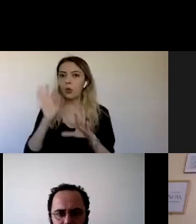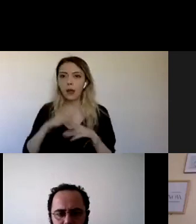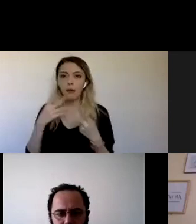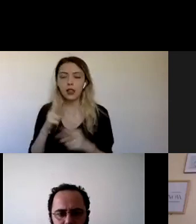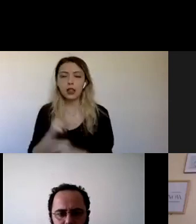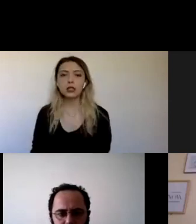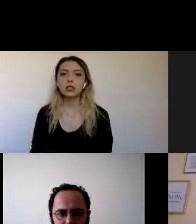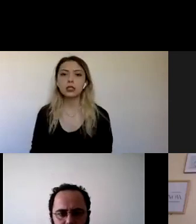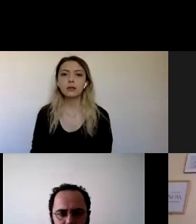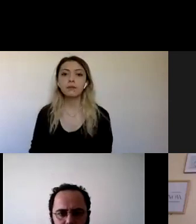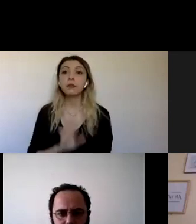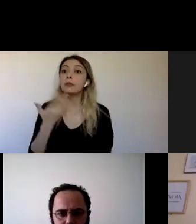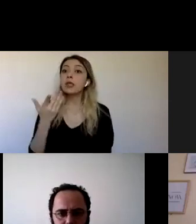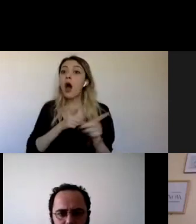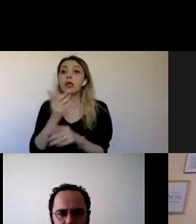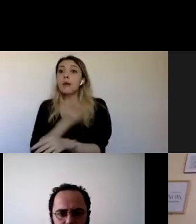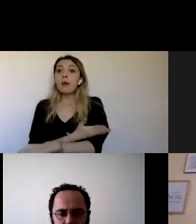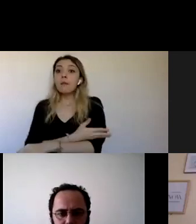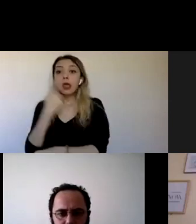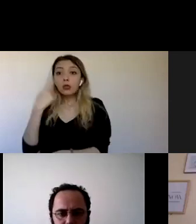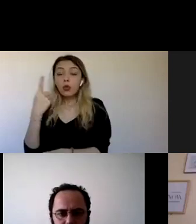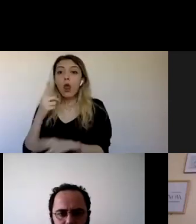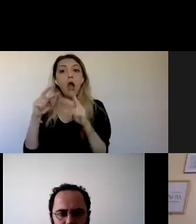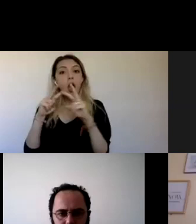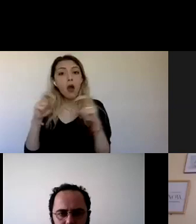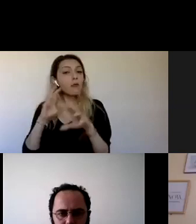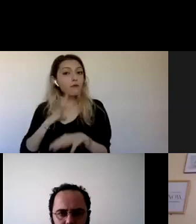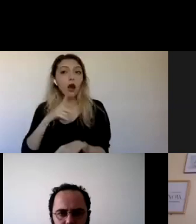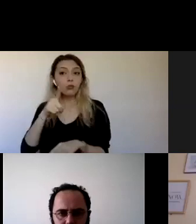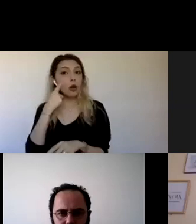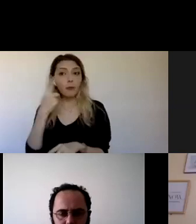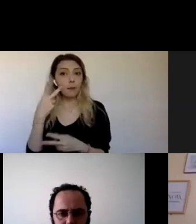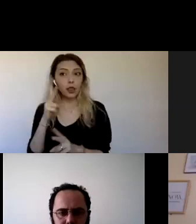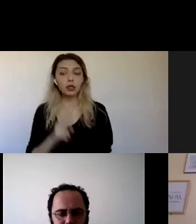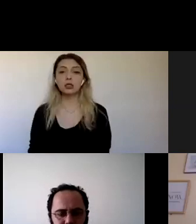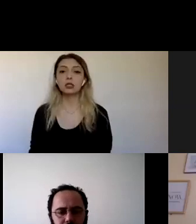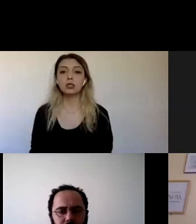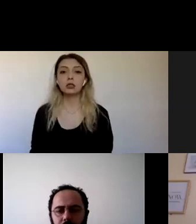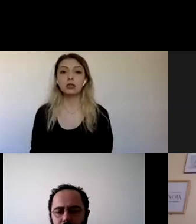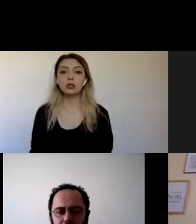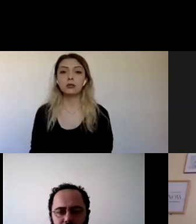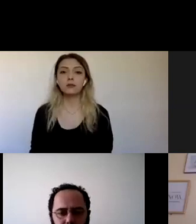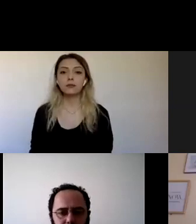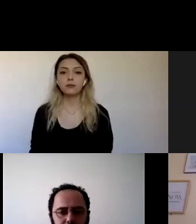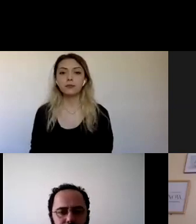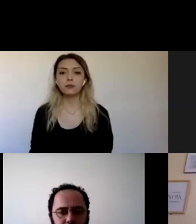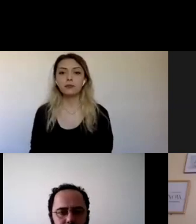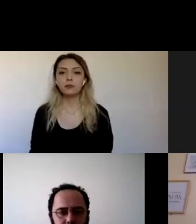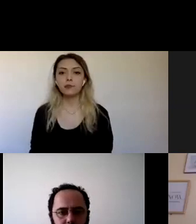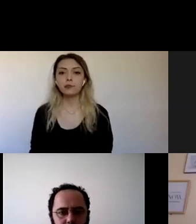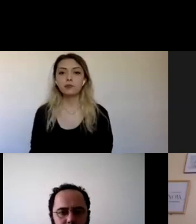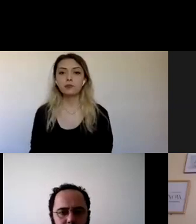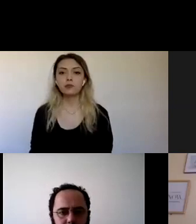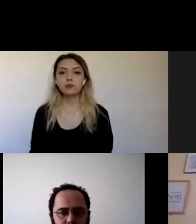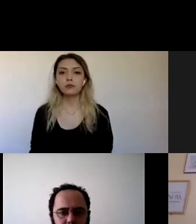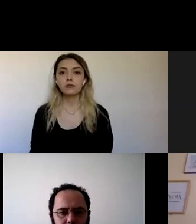hangi şehirlerden daha çok aranmış Türkiye'de ve aslında o kelimeyle ilgili